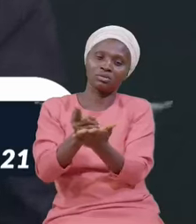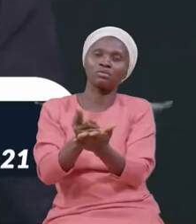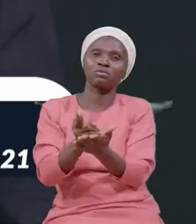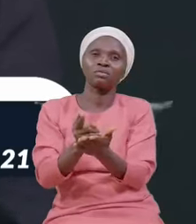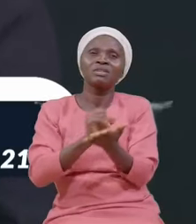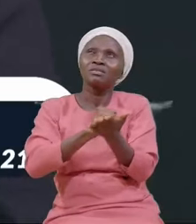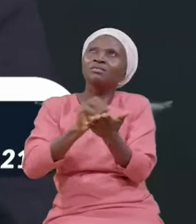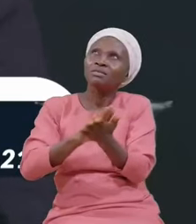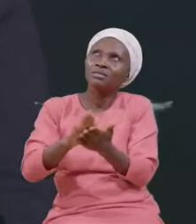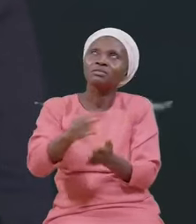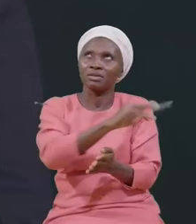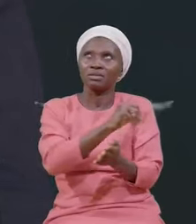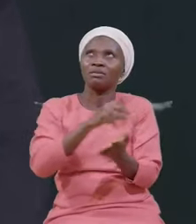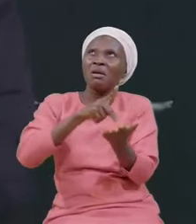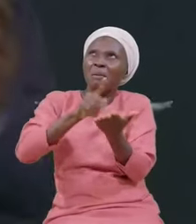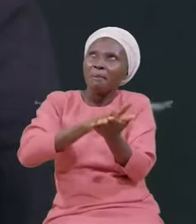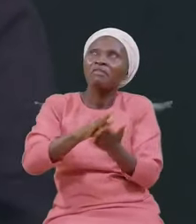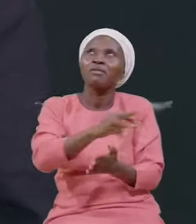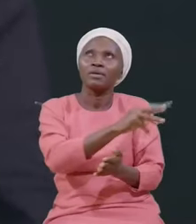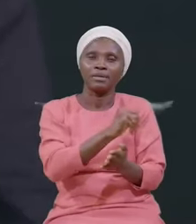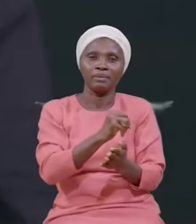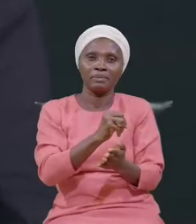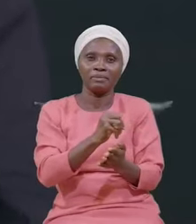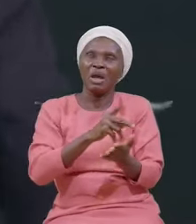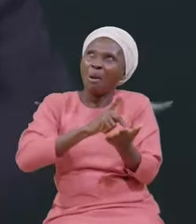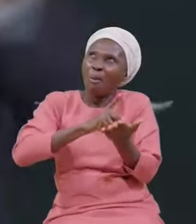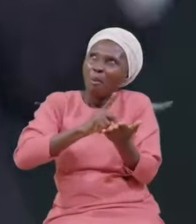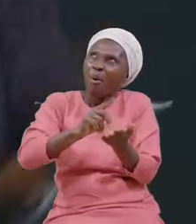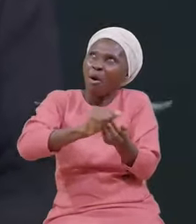Sanctifie-les. Purifie-les.